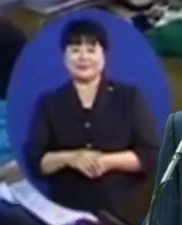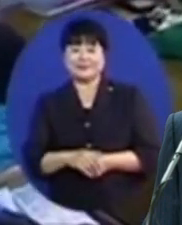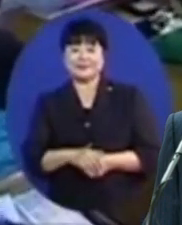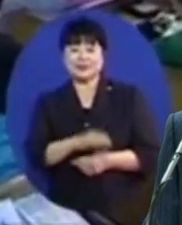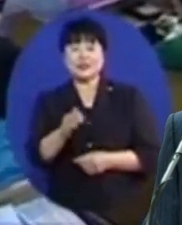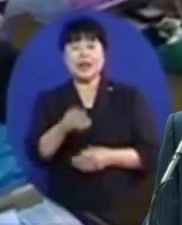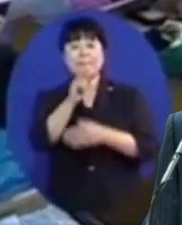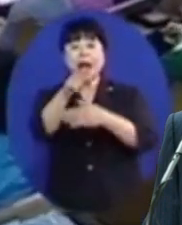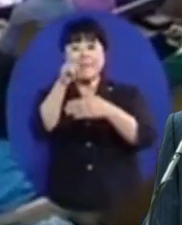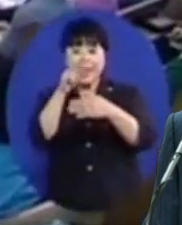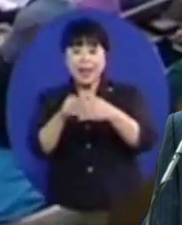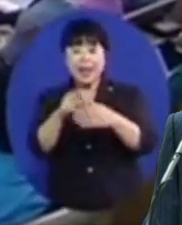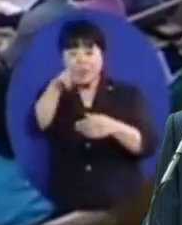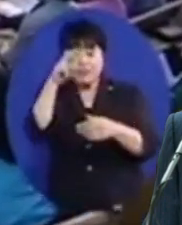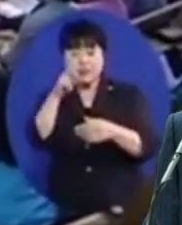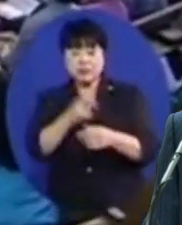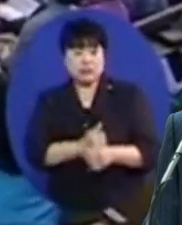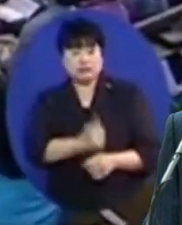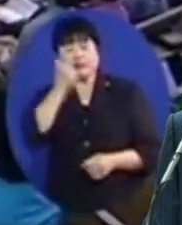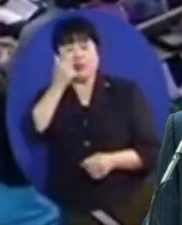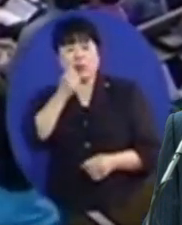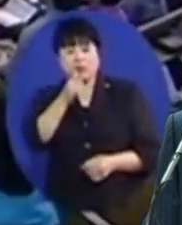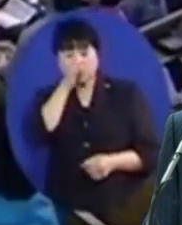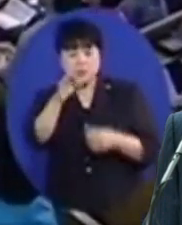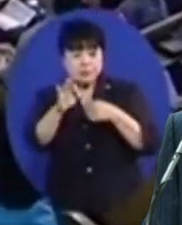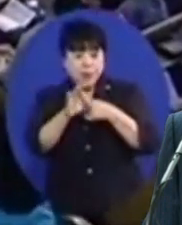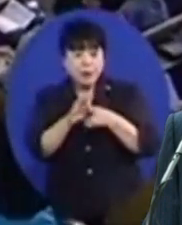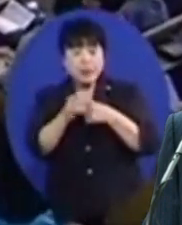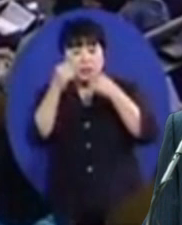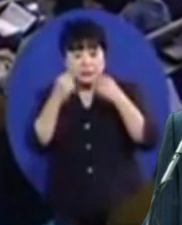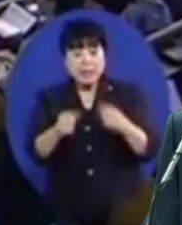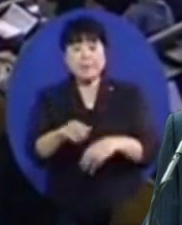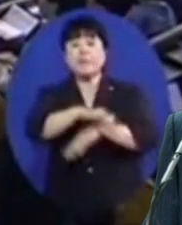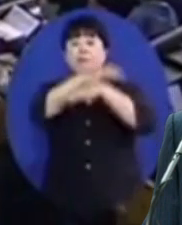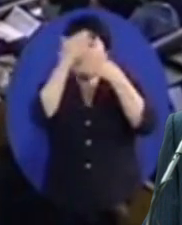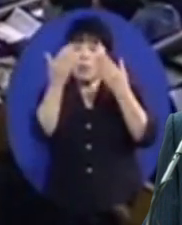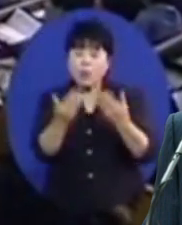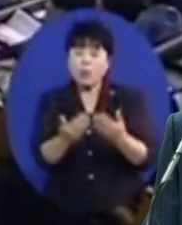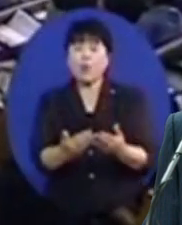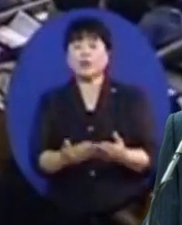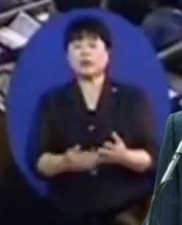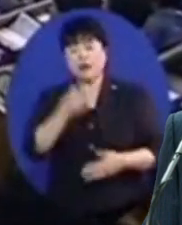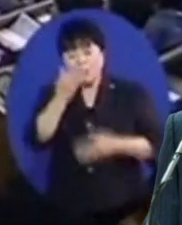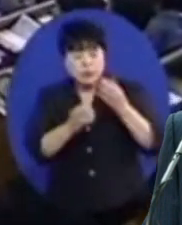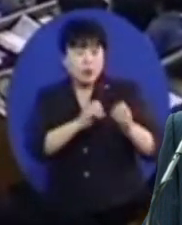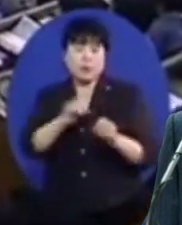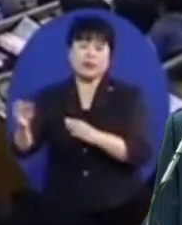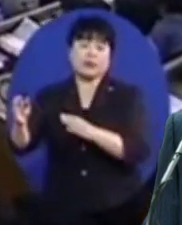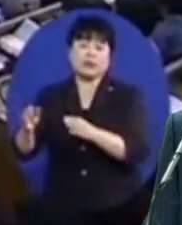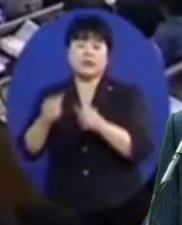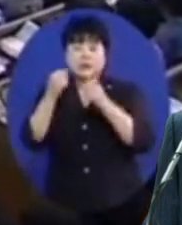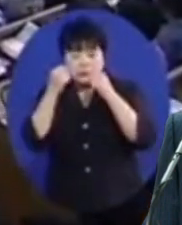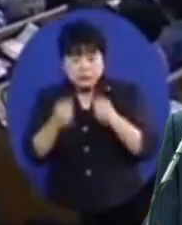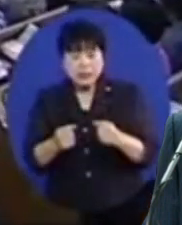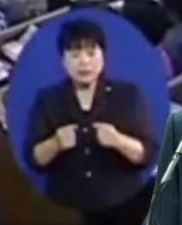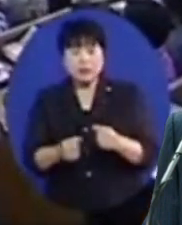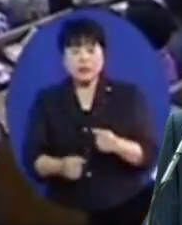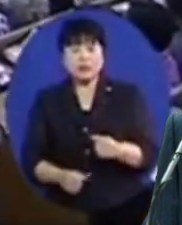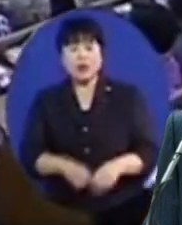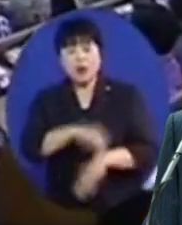우리가 마음의 미움과 분노를 가지고 있으면 우리 삶 전체의 바퀴를 불태웁니다. 사는 생활